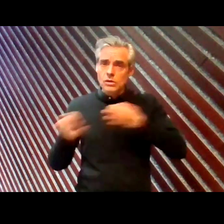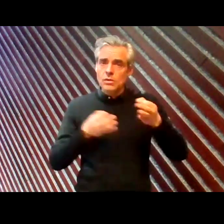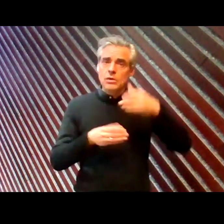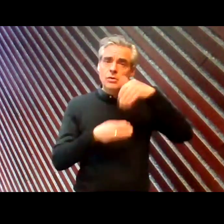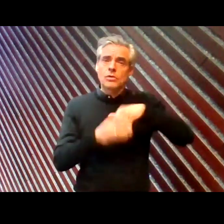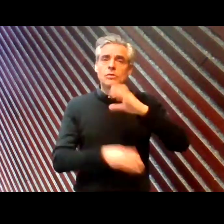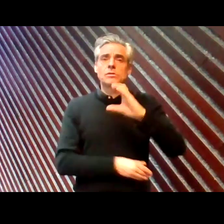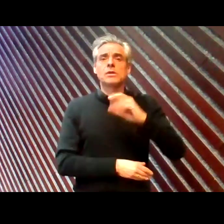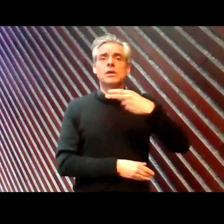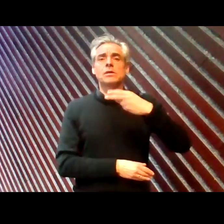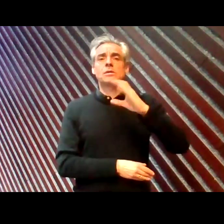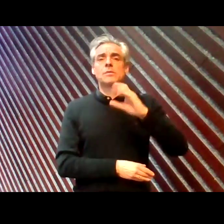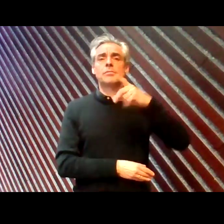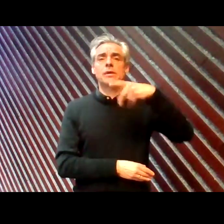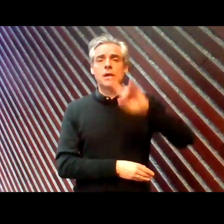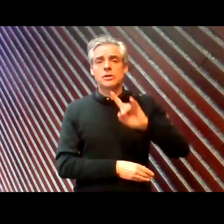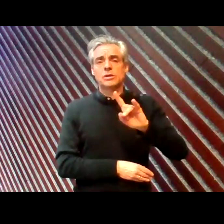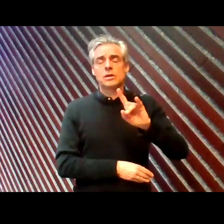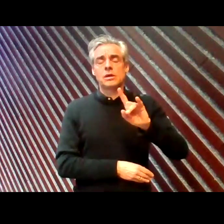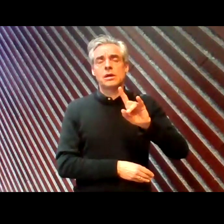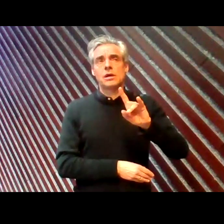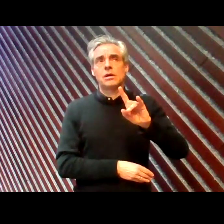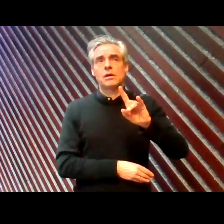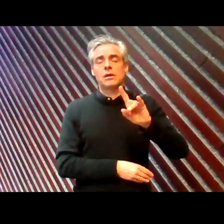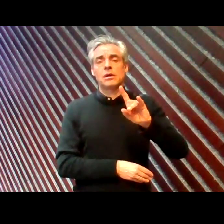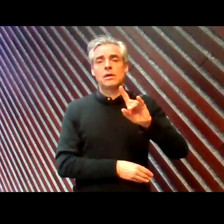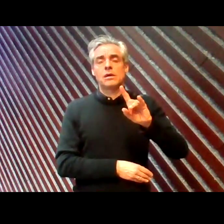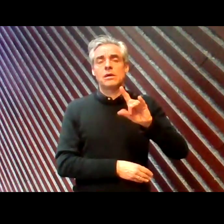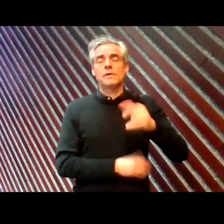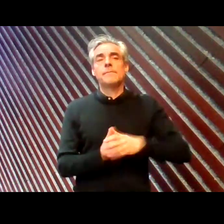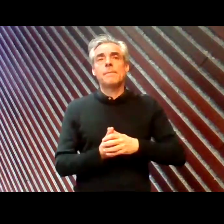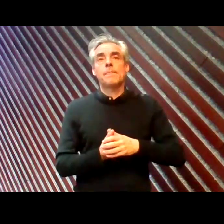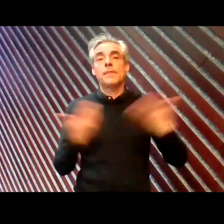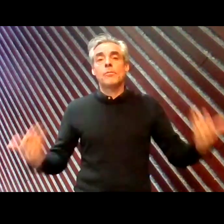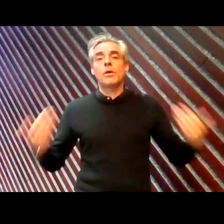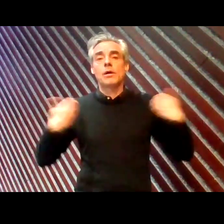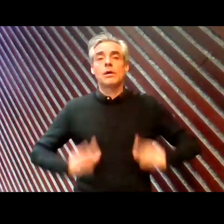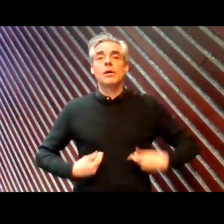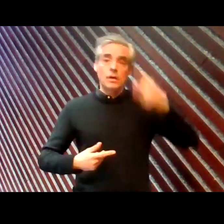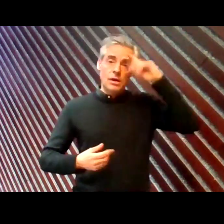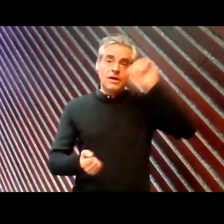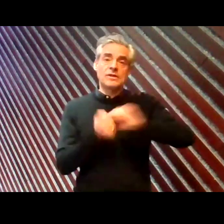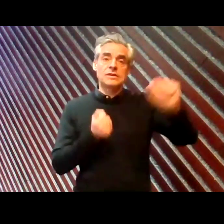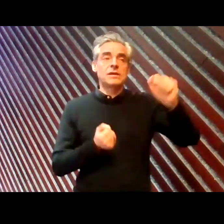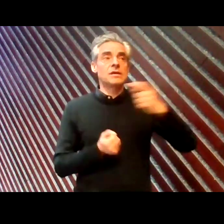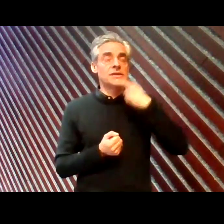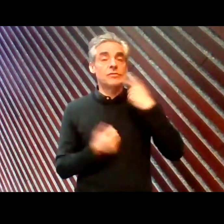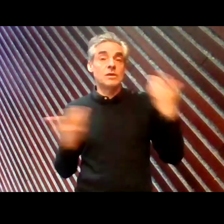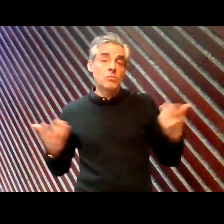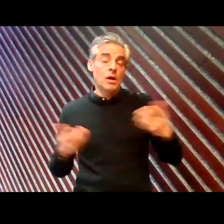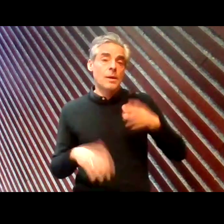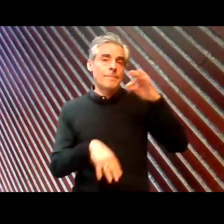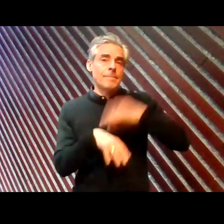conseil national consultatif de personnes en profonde je suis impasible c'est à dire que je suis une